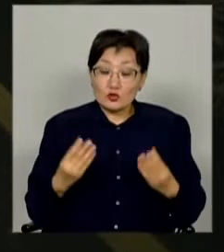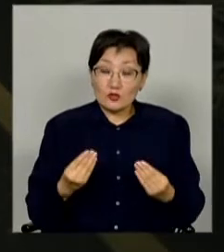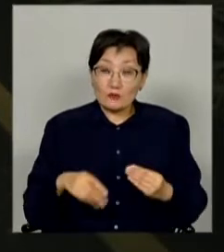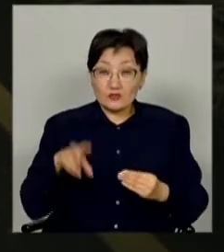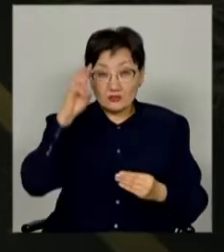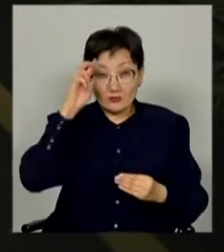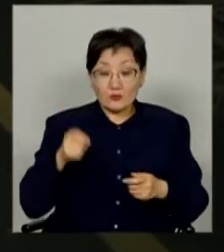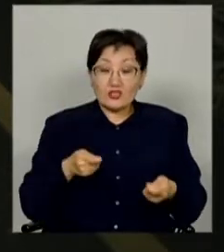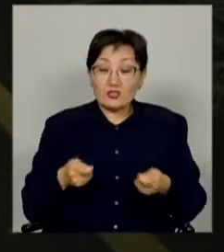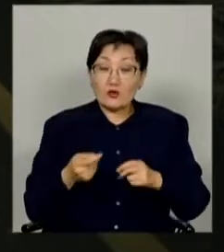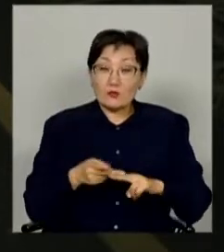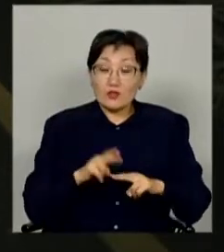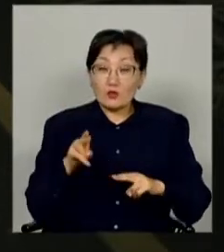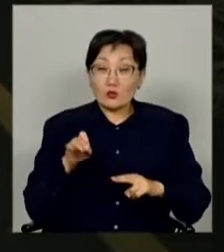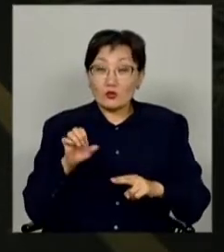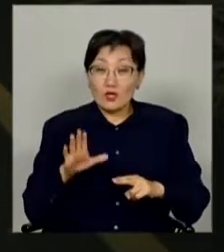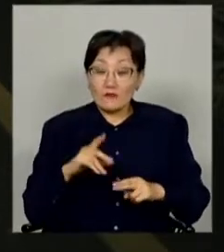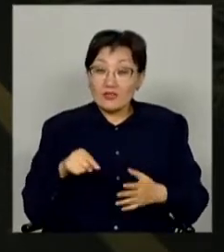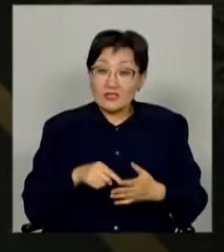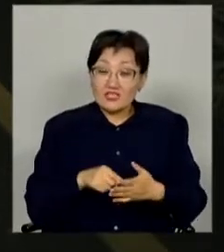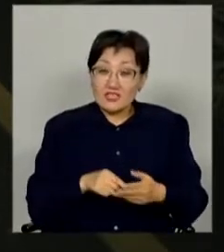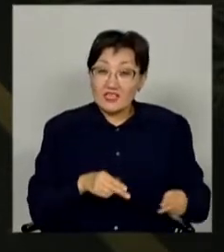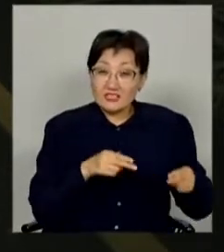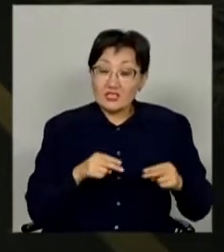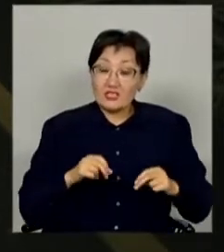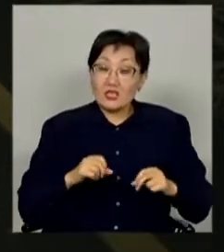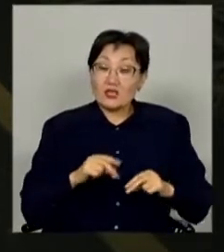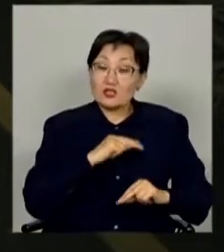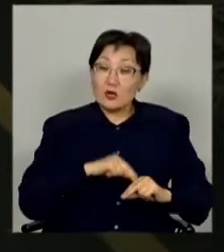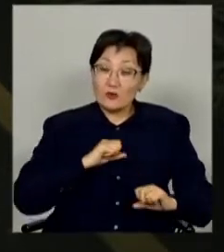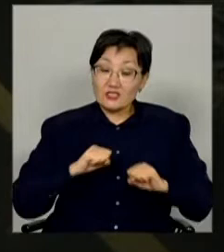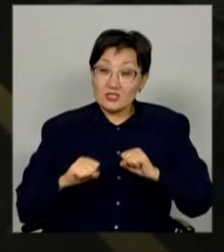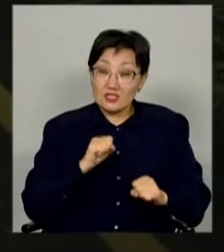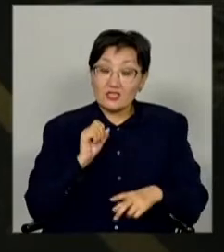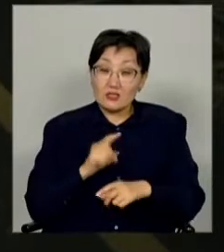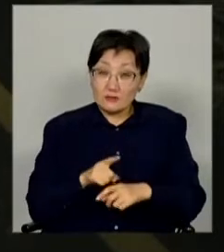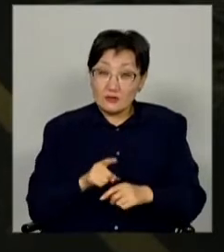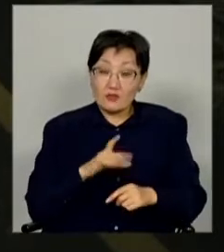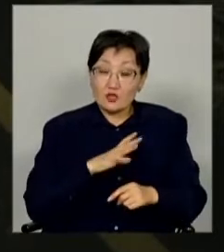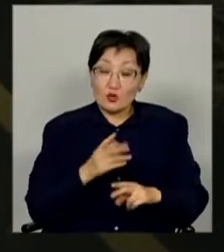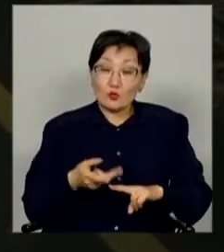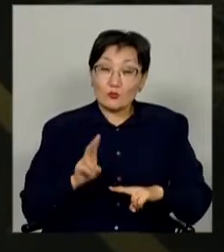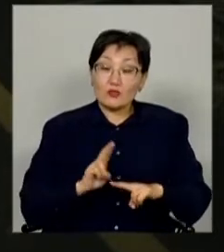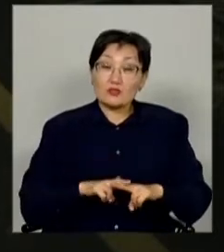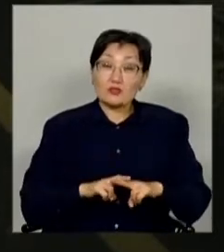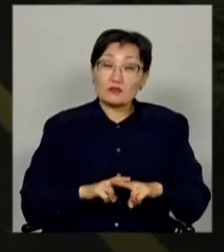мемлекет басшысының осы Қонаев қаласына келген сапары бойынша тапсырма берілген болатын. Осы